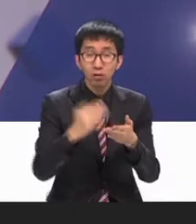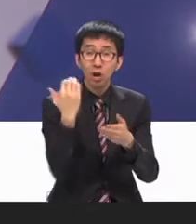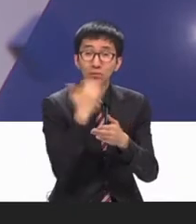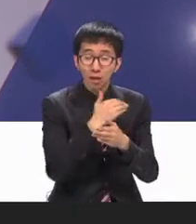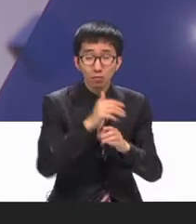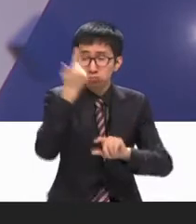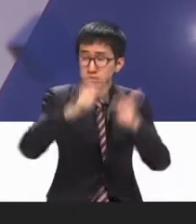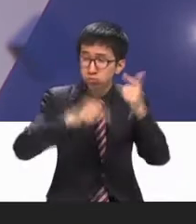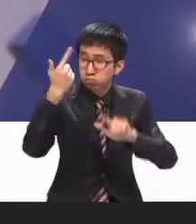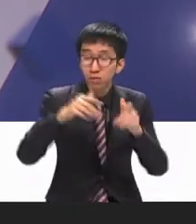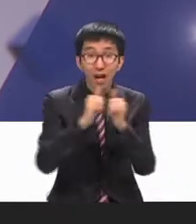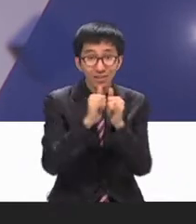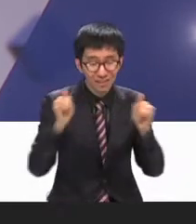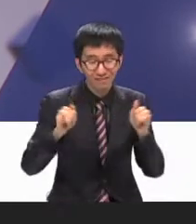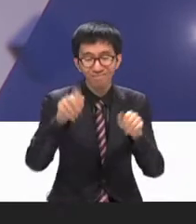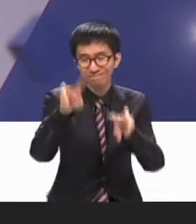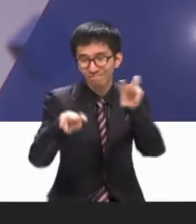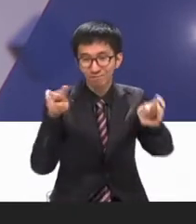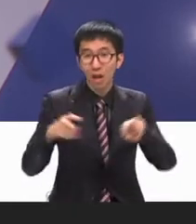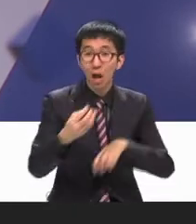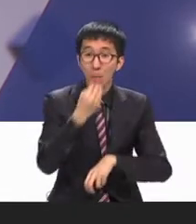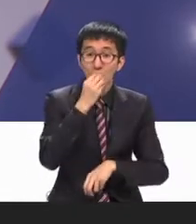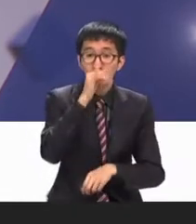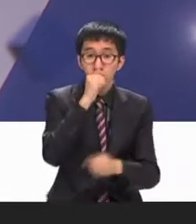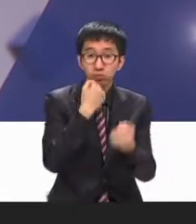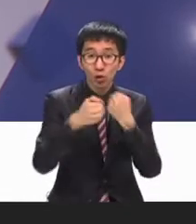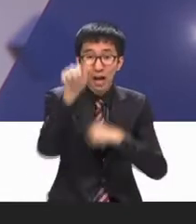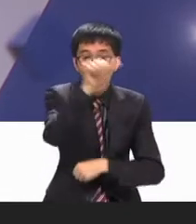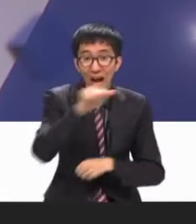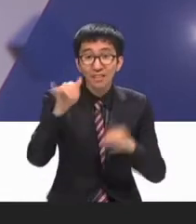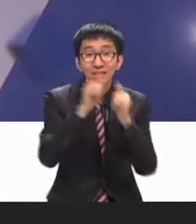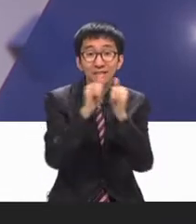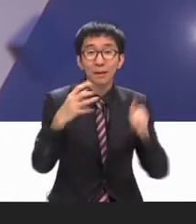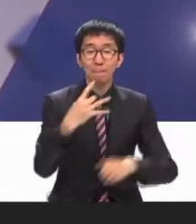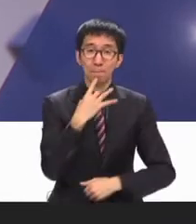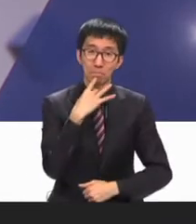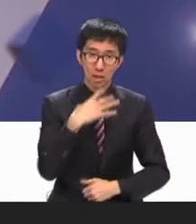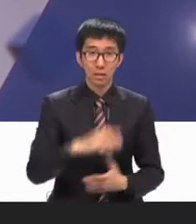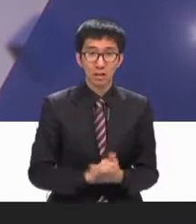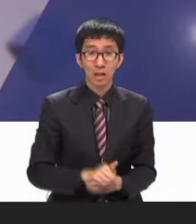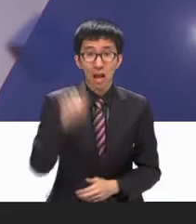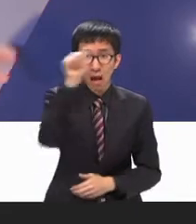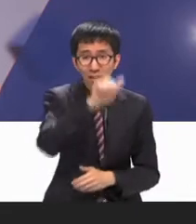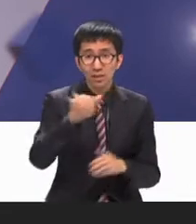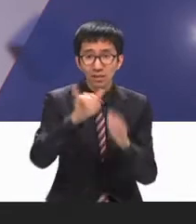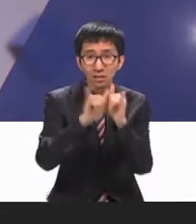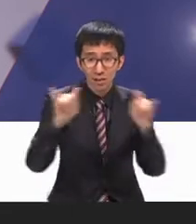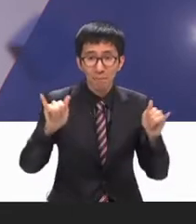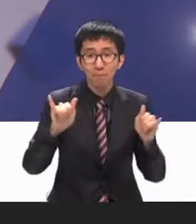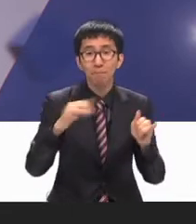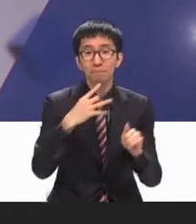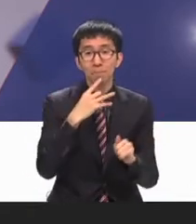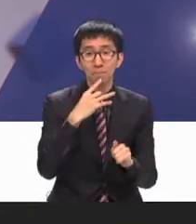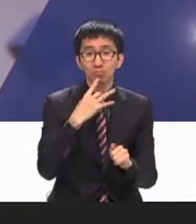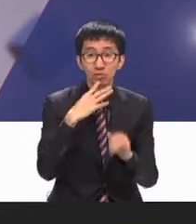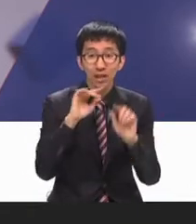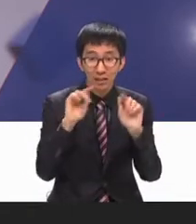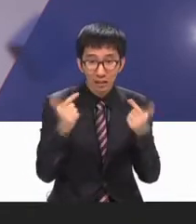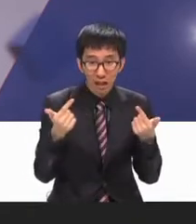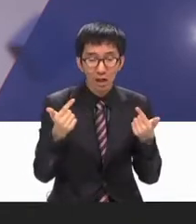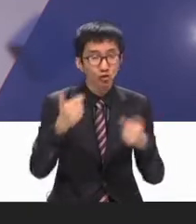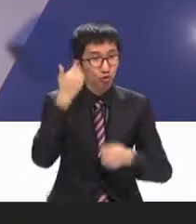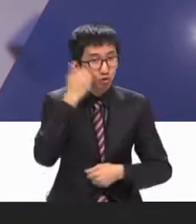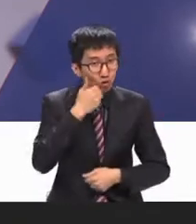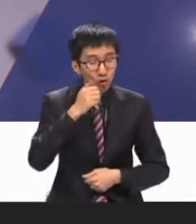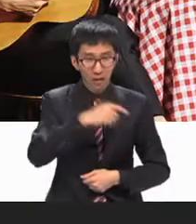사람들이 이제 같이 앉아서 먹는 건데 예 유독 동양인들 만 여기에서의 동양에는 전체 아시아의 를 가리키는 말이 아니라 한